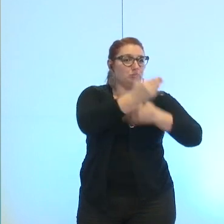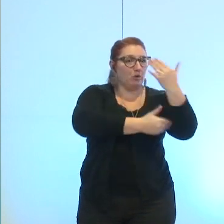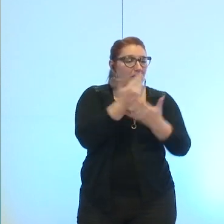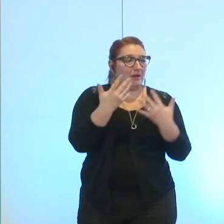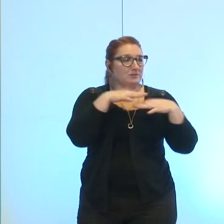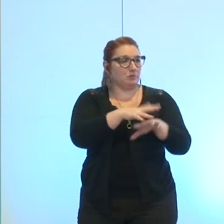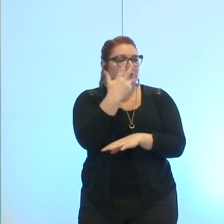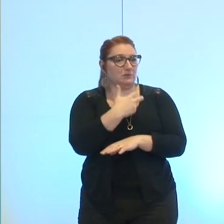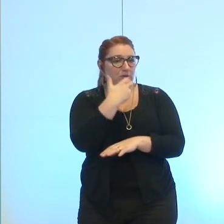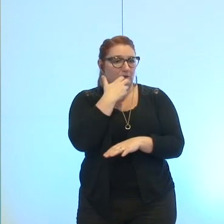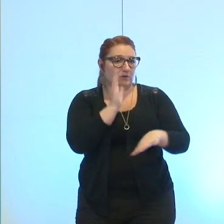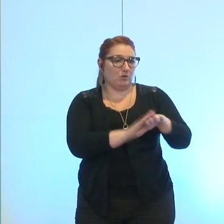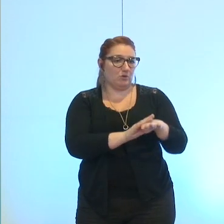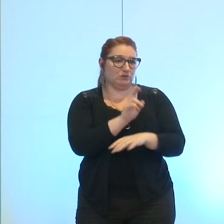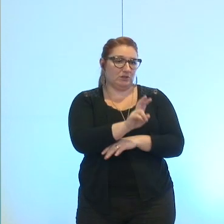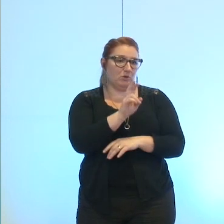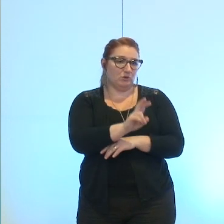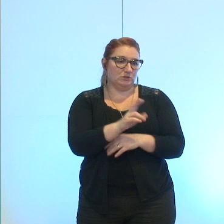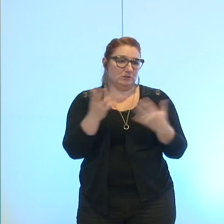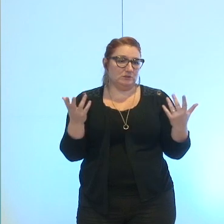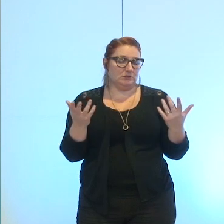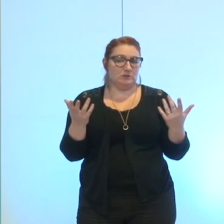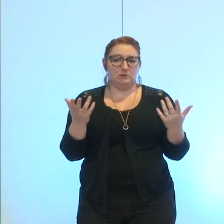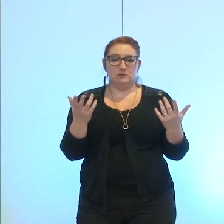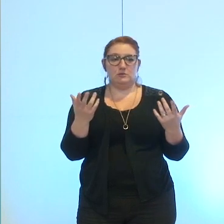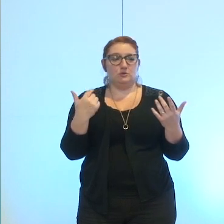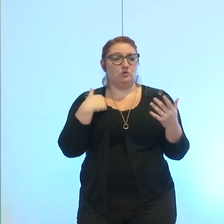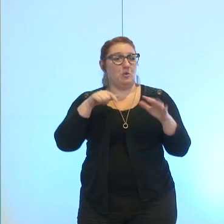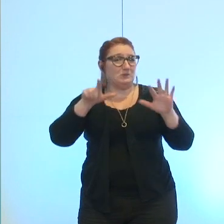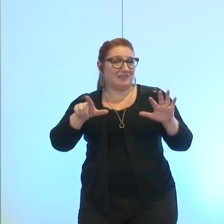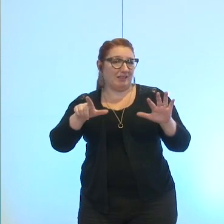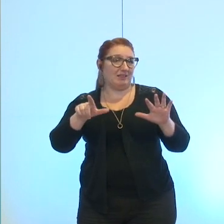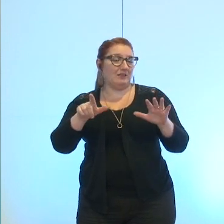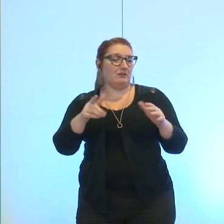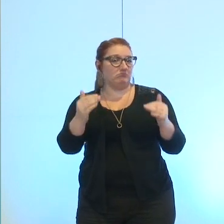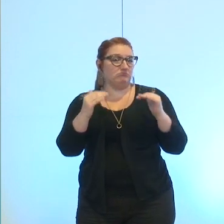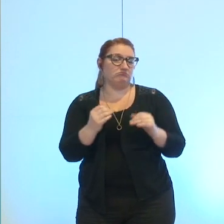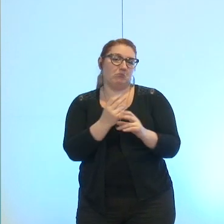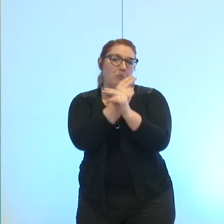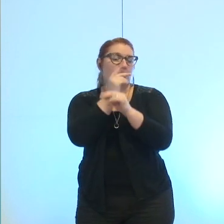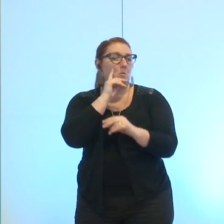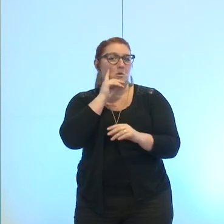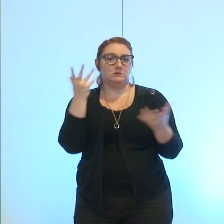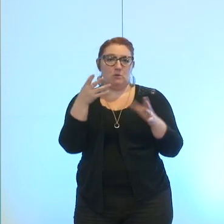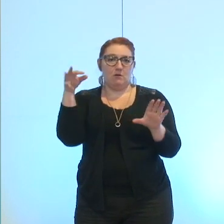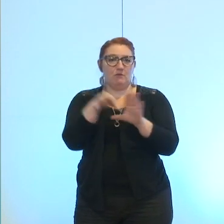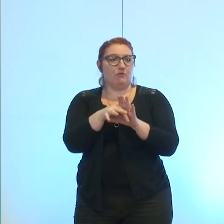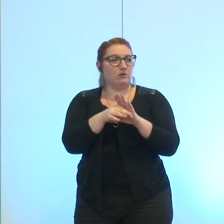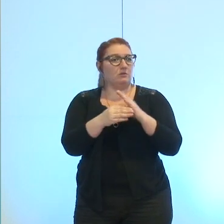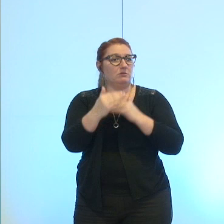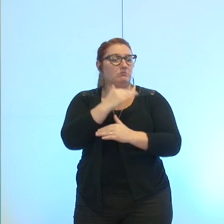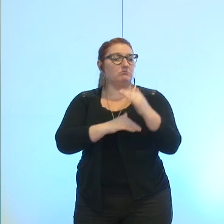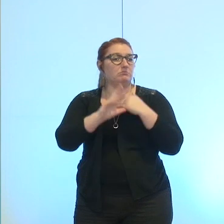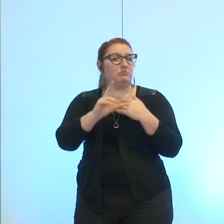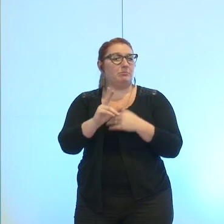cette délibération est adoptée délibération numéro 7 que je vous invite à faire rapidement puisqu'il s'agit du vote du plan local